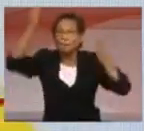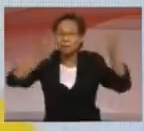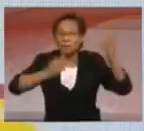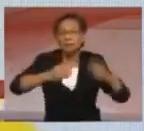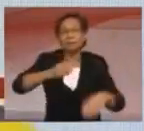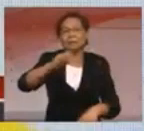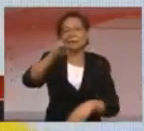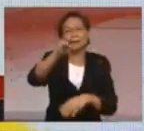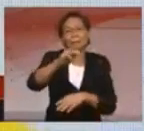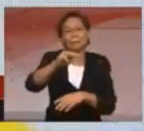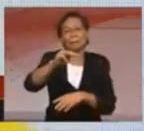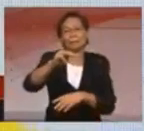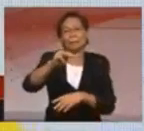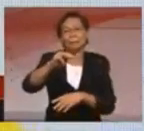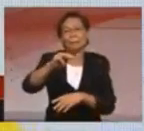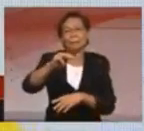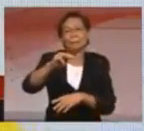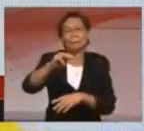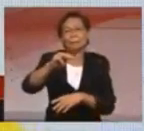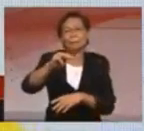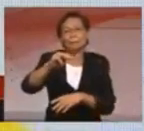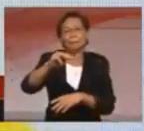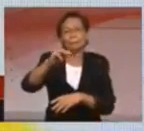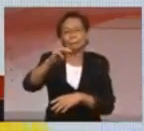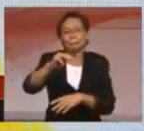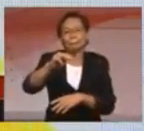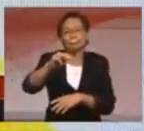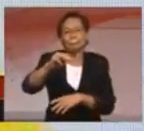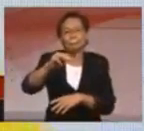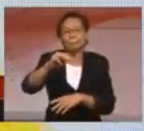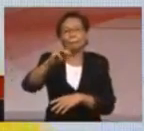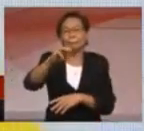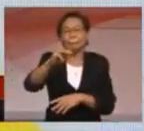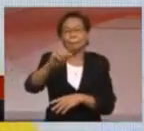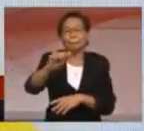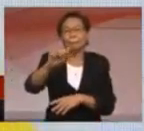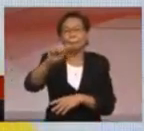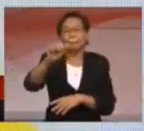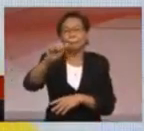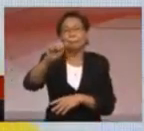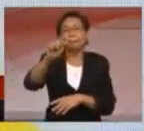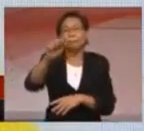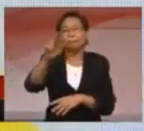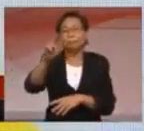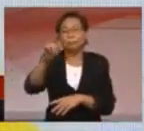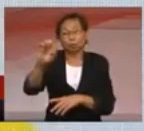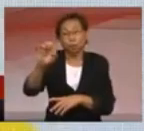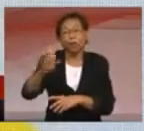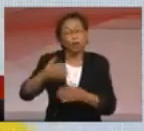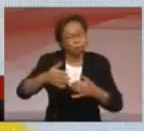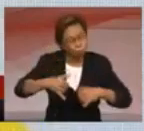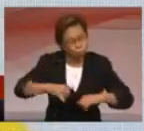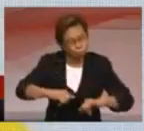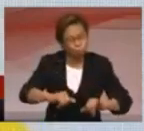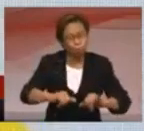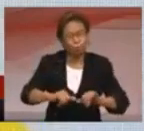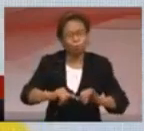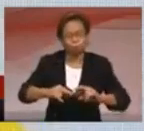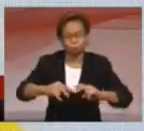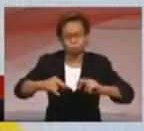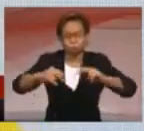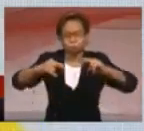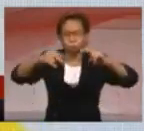Perbadanan Pembangunan Perdagangan Luar Malaysia, MAHTRADE, akan terus mempertingkatkan